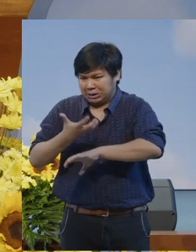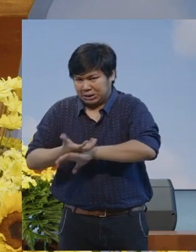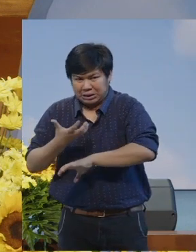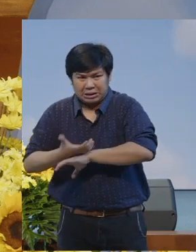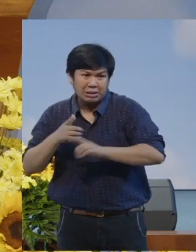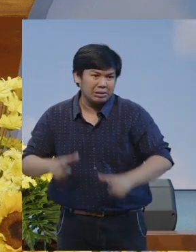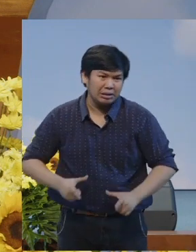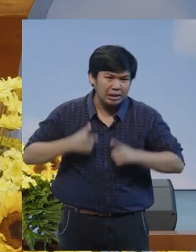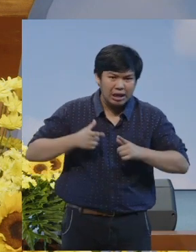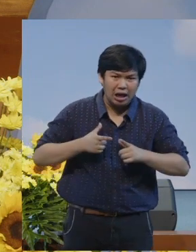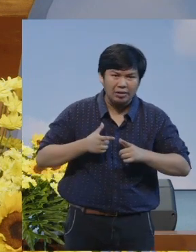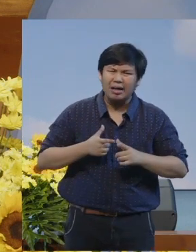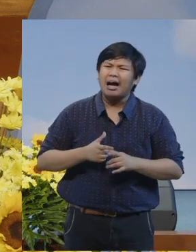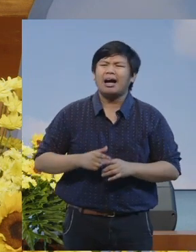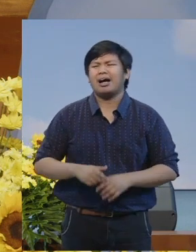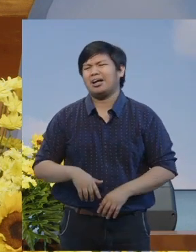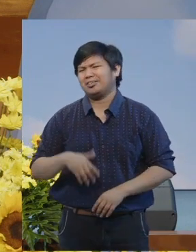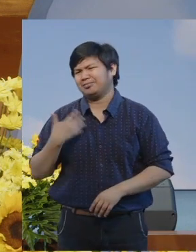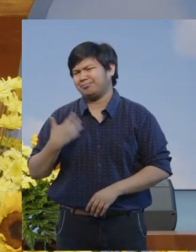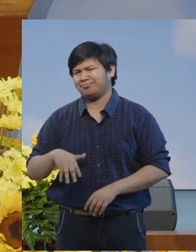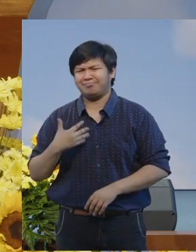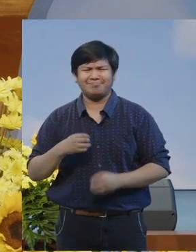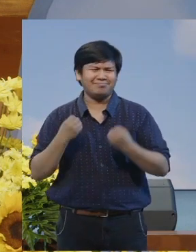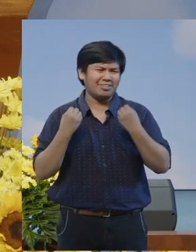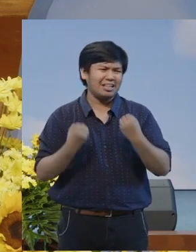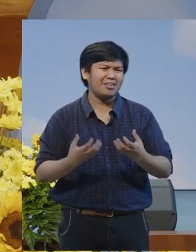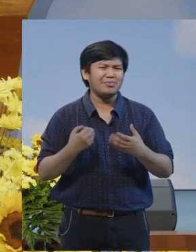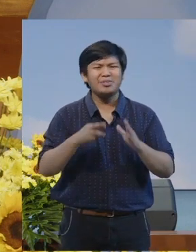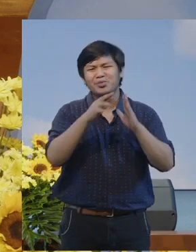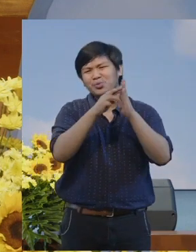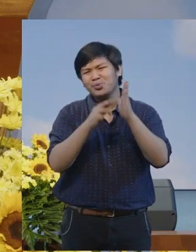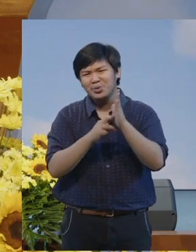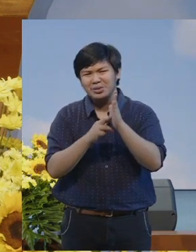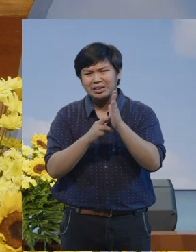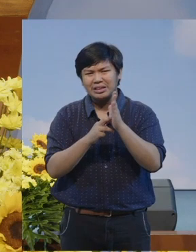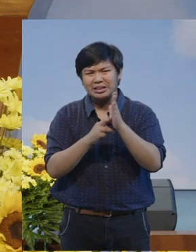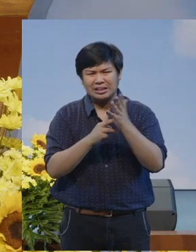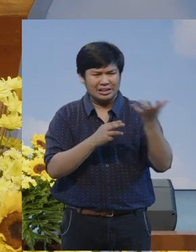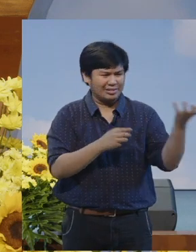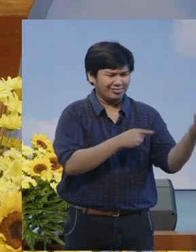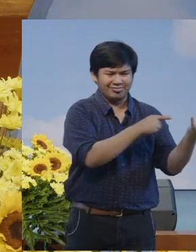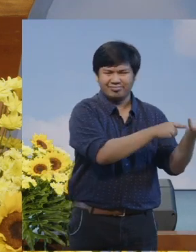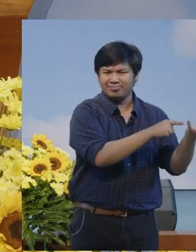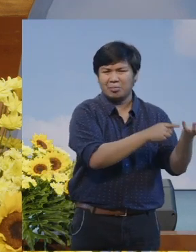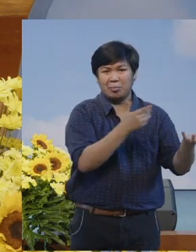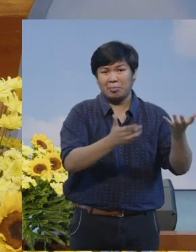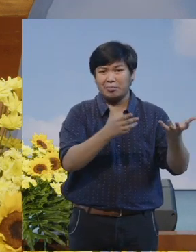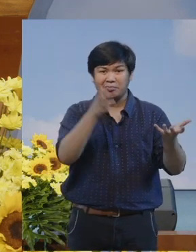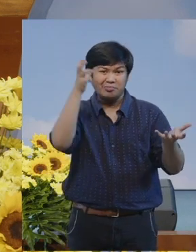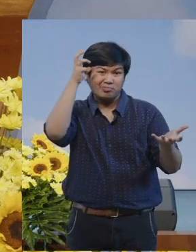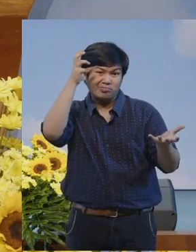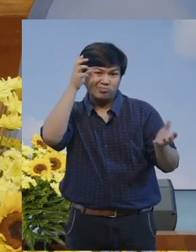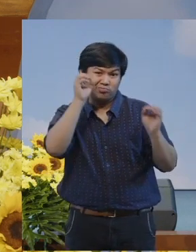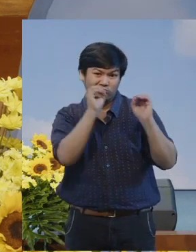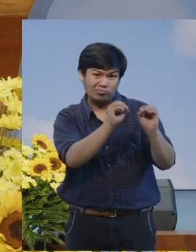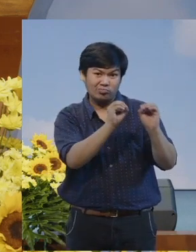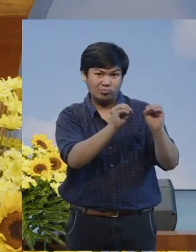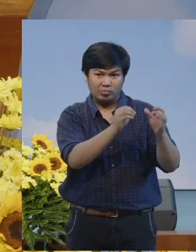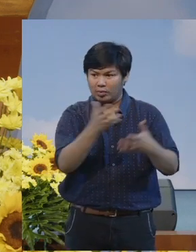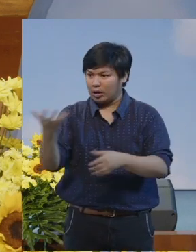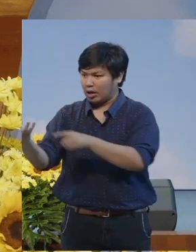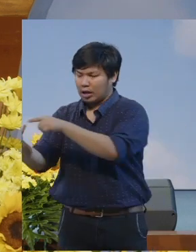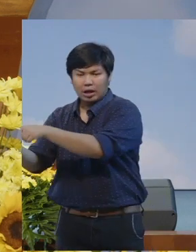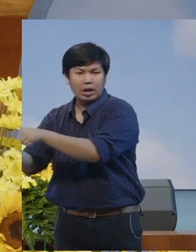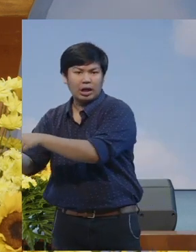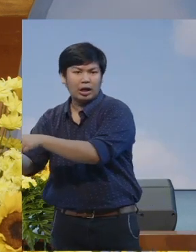Yung mga ganong klaseng legalismo. So legalism on one end at liberalism